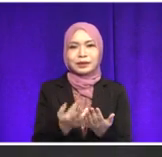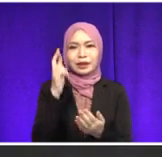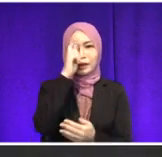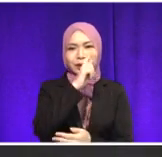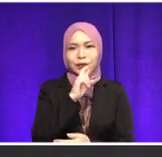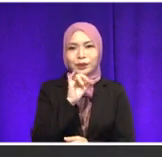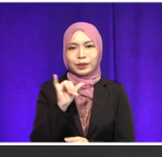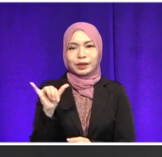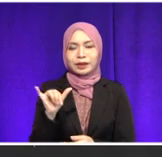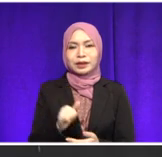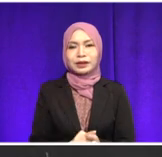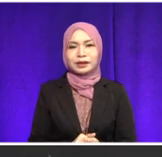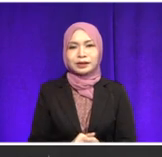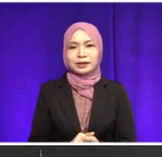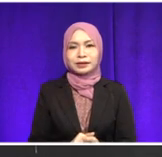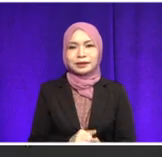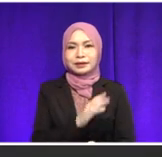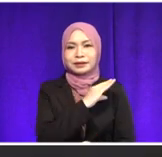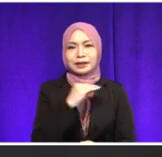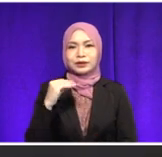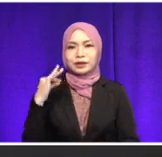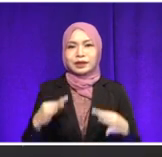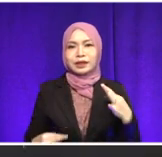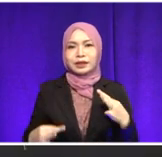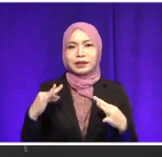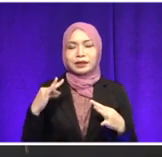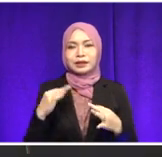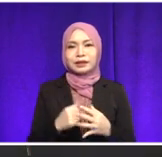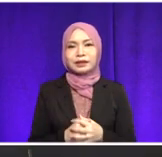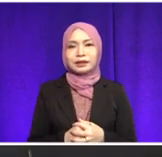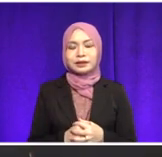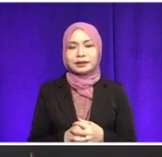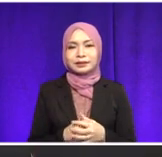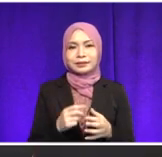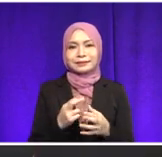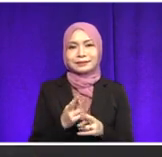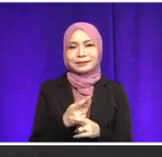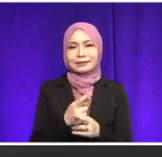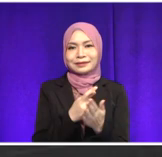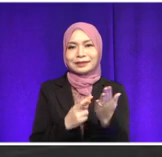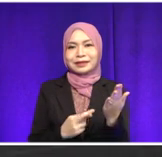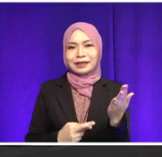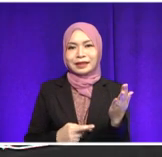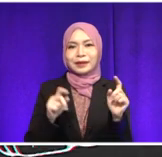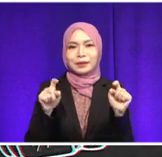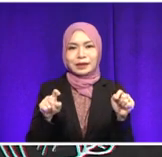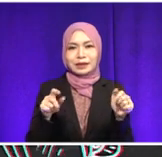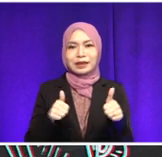yang kedua dari segi style ataupun gaji Iya betul Wah di mana Kita perlu mengikuti